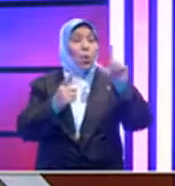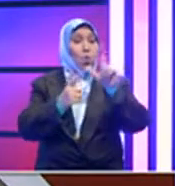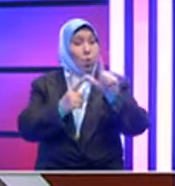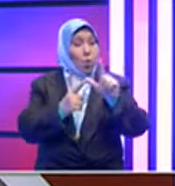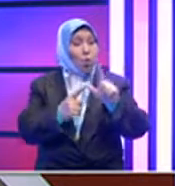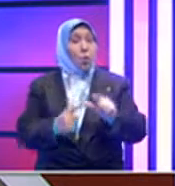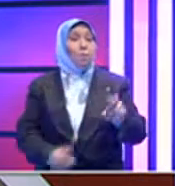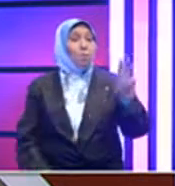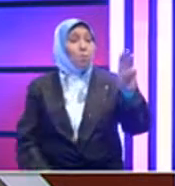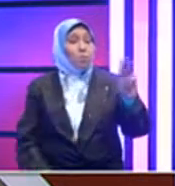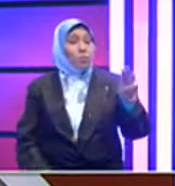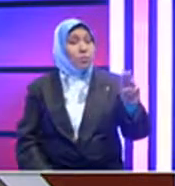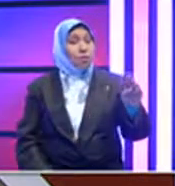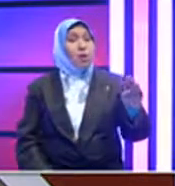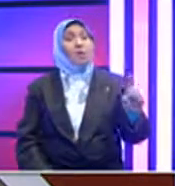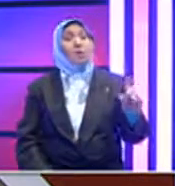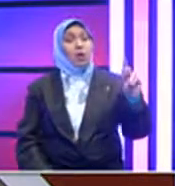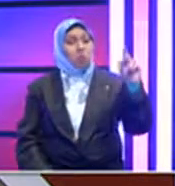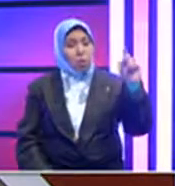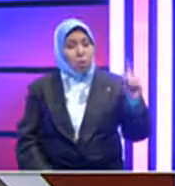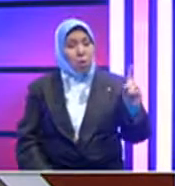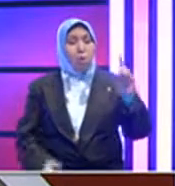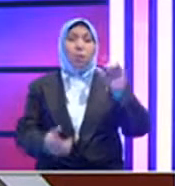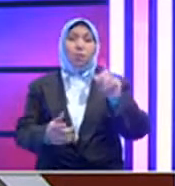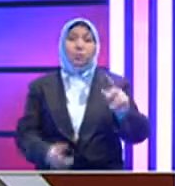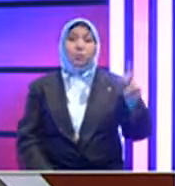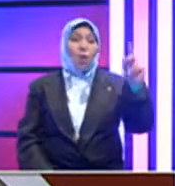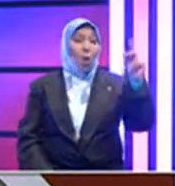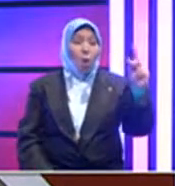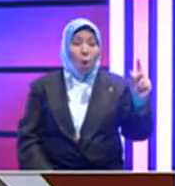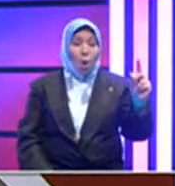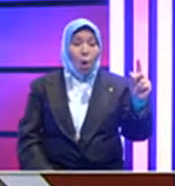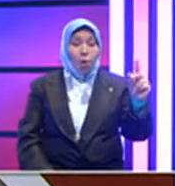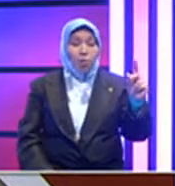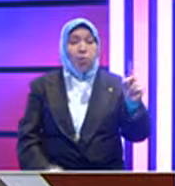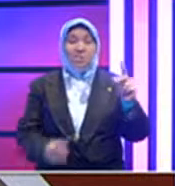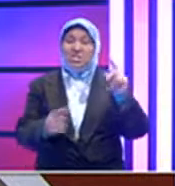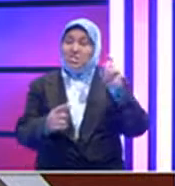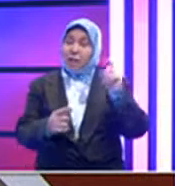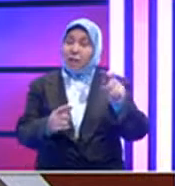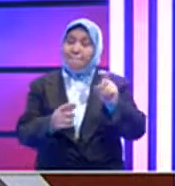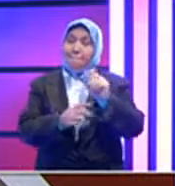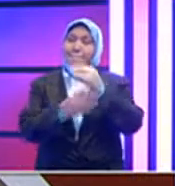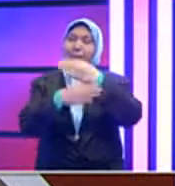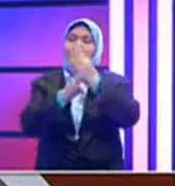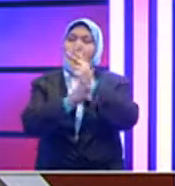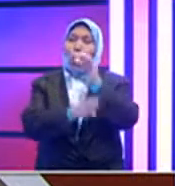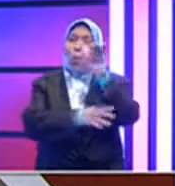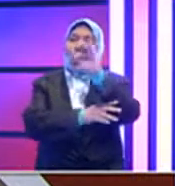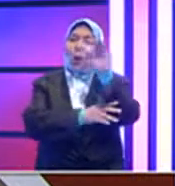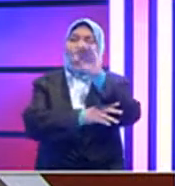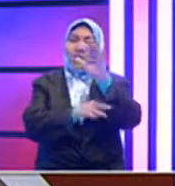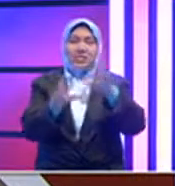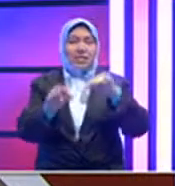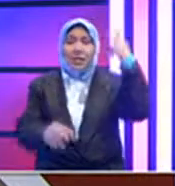Pilih tanpa bertemu dengan huruf tho itu kita udah mesti ada kisah tentang bentuk muncul alasannya dia begitu ular kisah Nabi